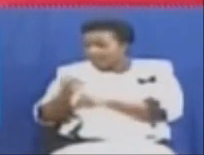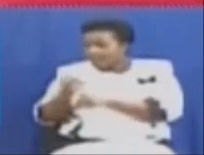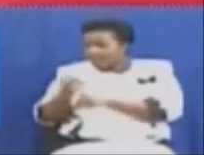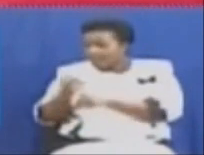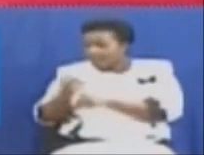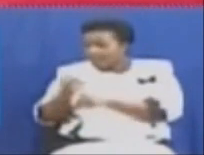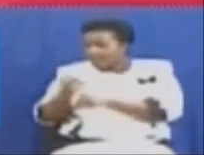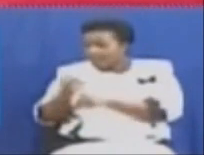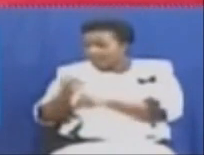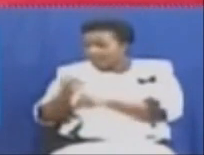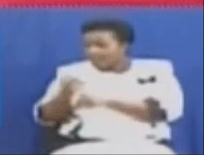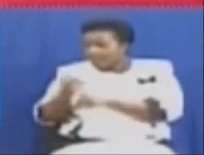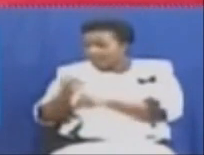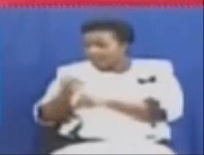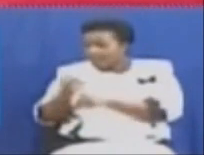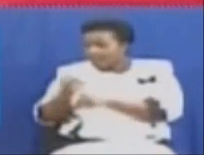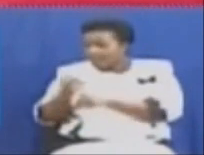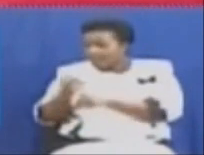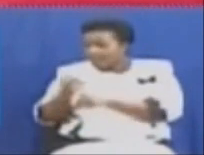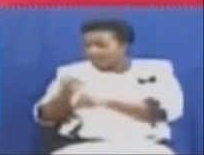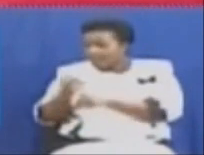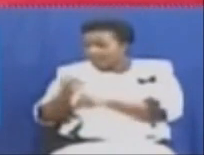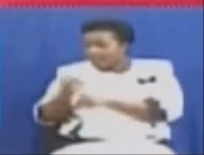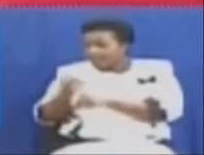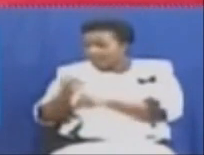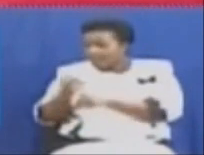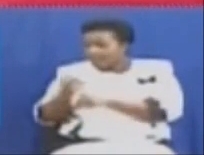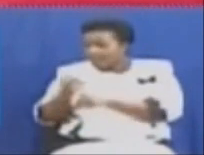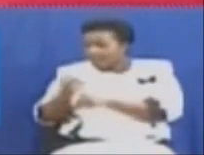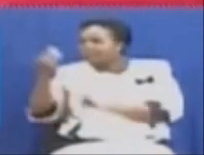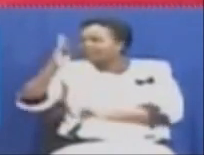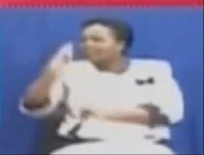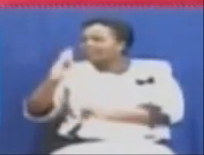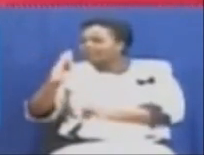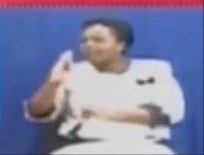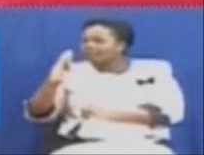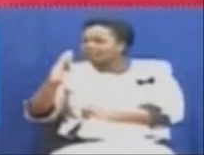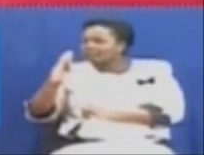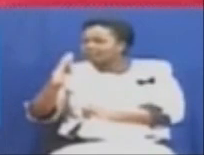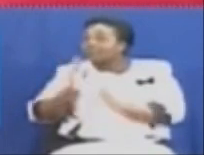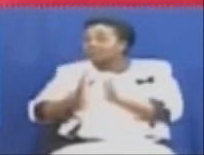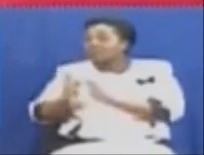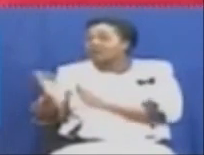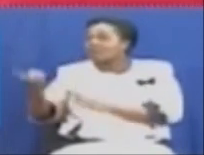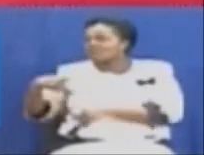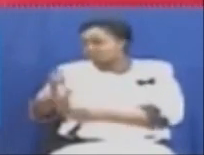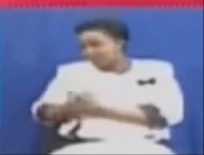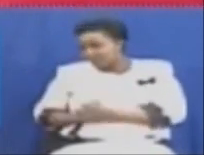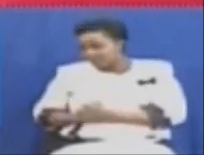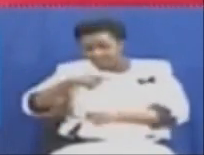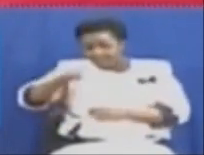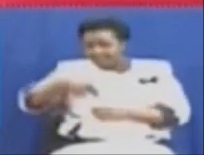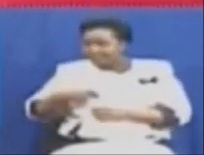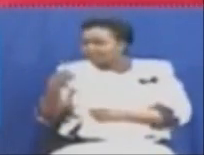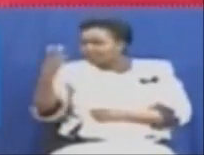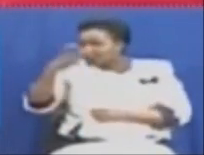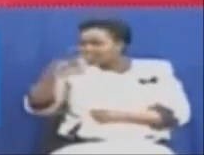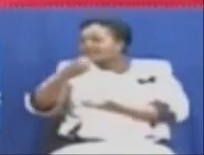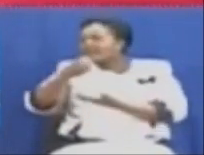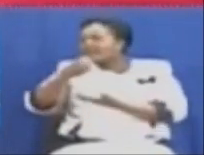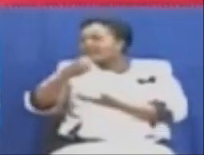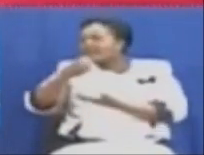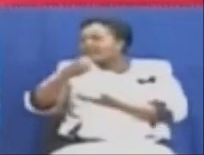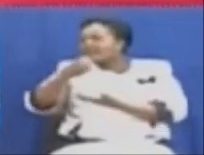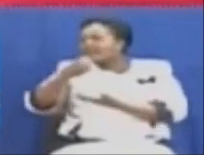yanakuwepo eneo lile. Kwanza kipekee naomba nimpongeze Mheshimiwa mbunge kwa sababu amekuwa akipigania eneo hili kwa muda mrefu.